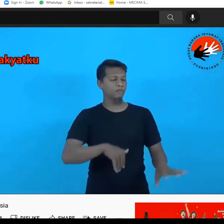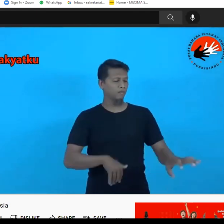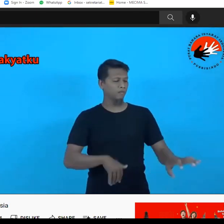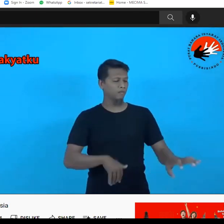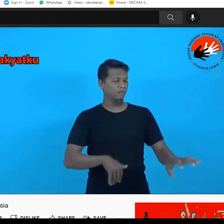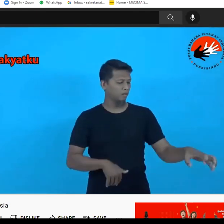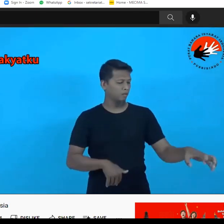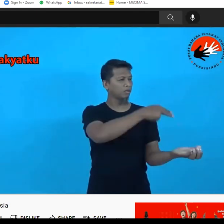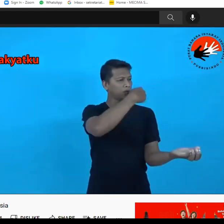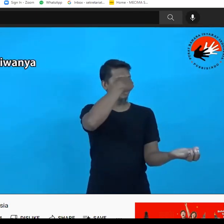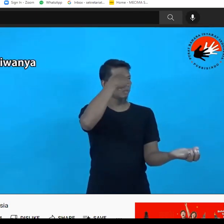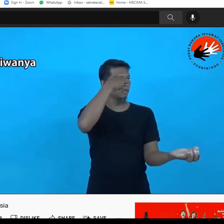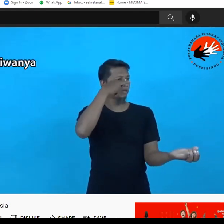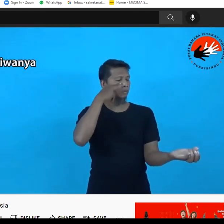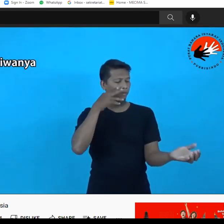satu-satunya